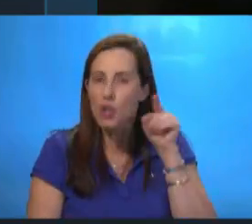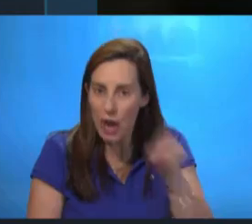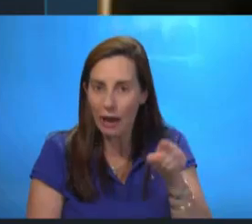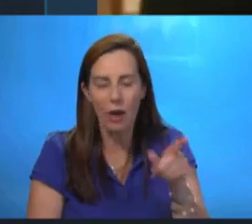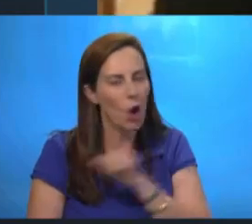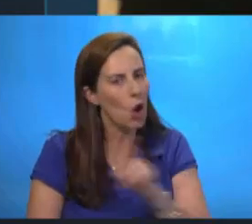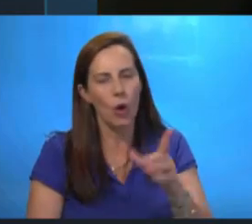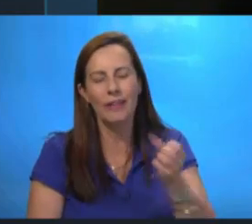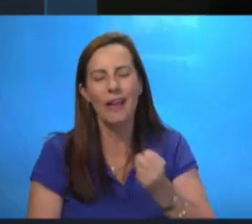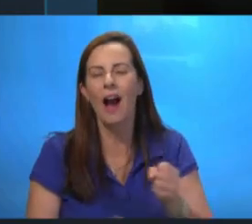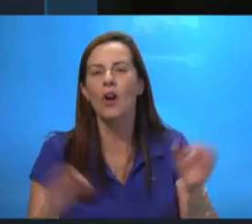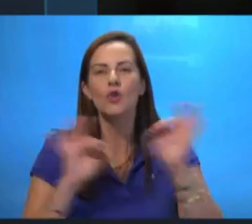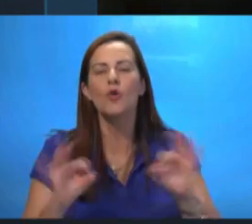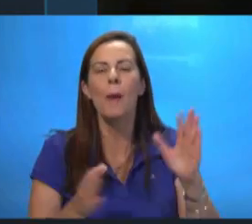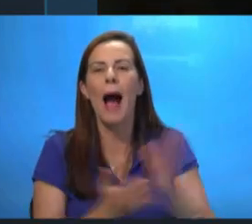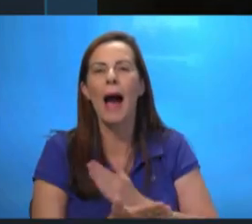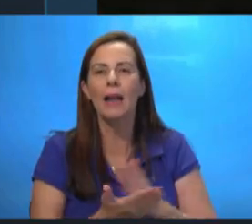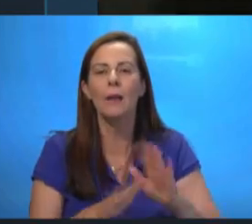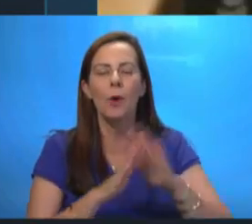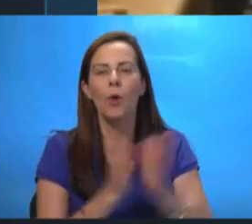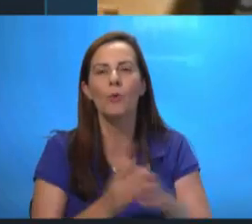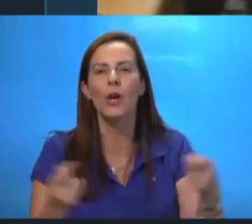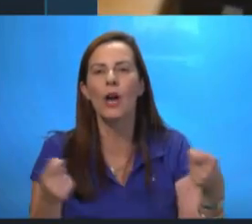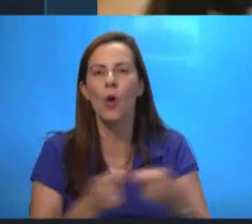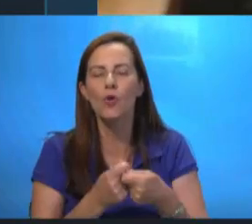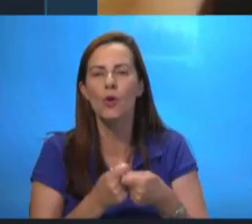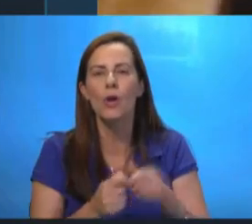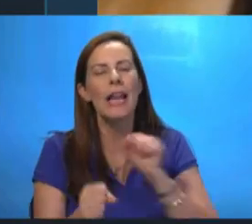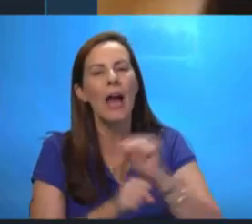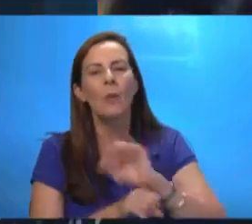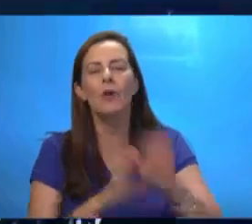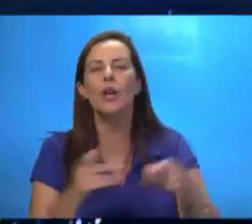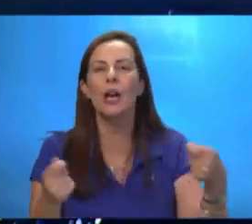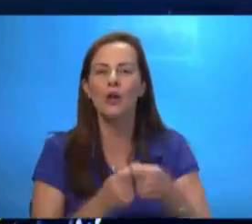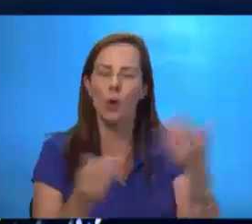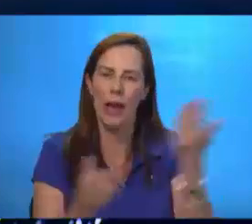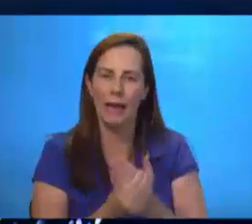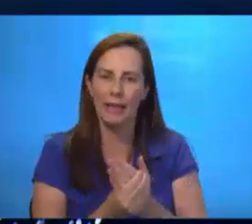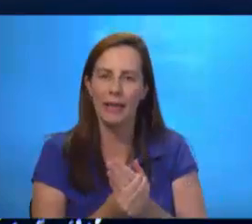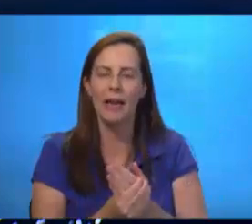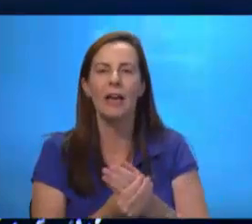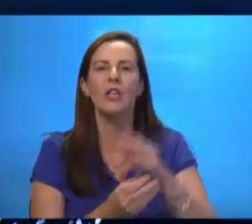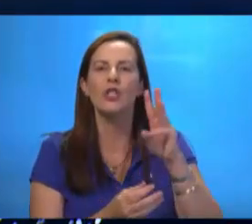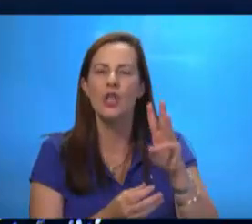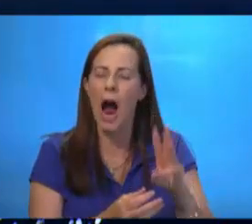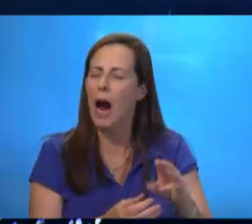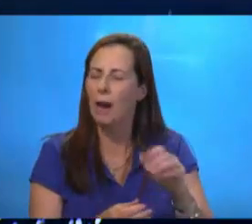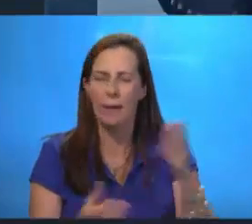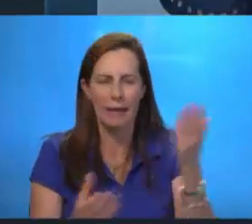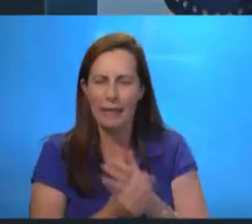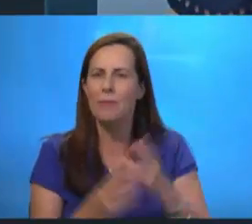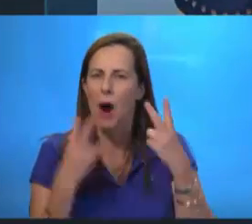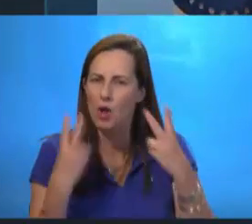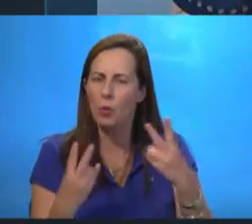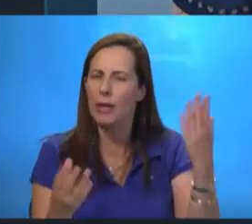תיקח כל החלטה בכל מה שנוגע לערעור ובכל מה שנוגע לתיק ניסו שחם, תיק בעל משמעות רבה לתיקי